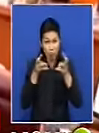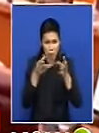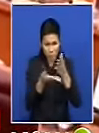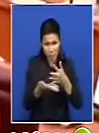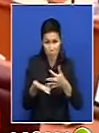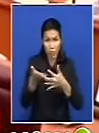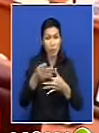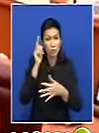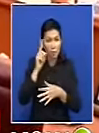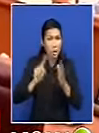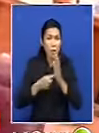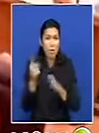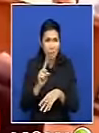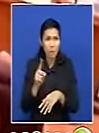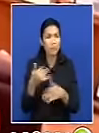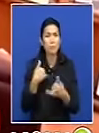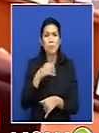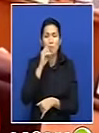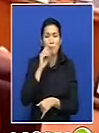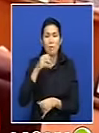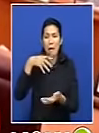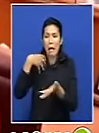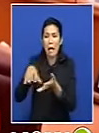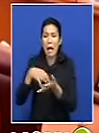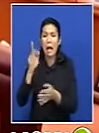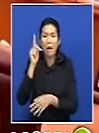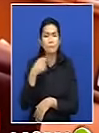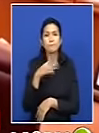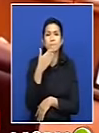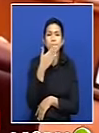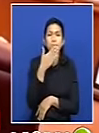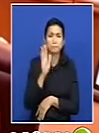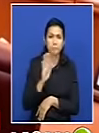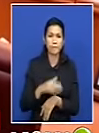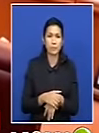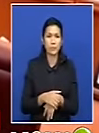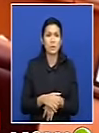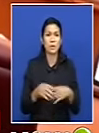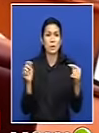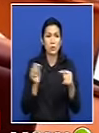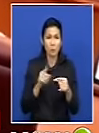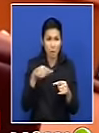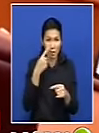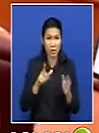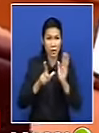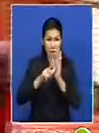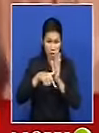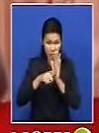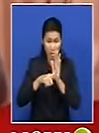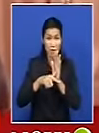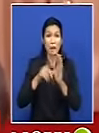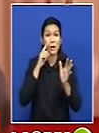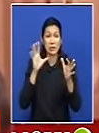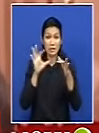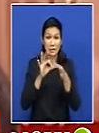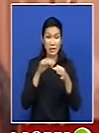ต้องเริ่มที่ใครนะครับก็ปฏิเสธการให้สัมภาษณ์ส่วนคุณดิษฐัตโหตรกิจเลขาธิการคณะกรรมการ